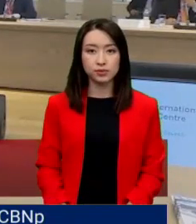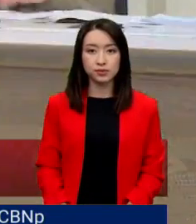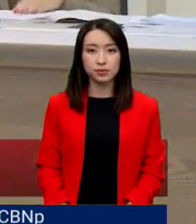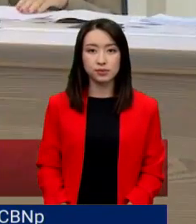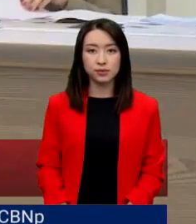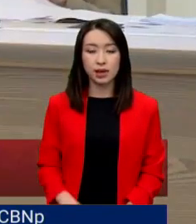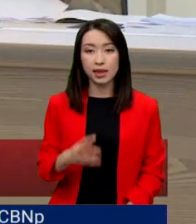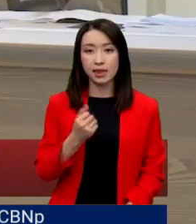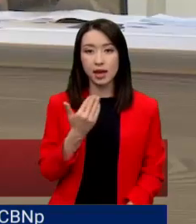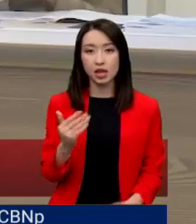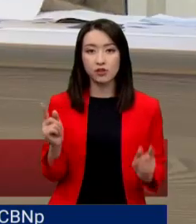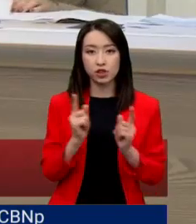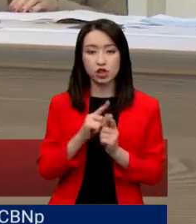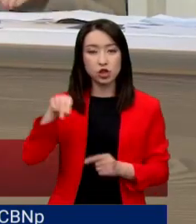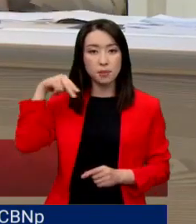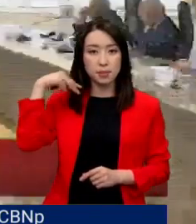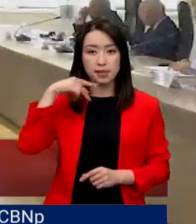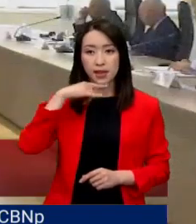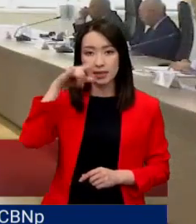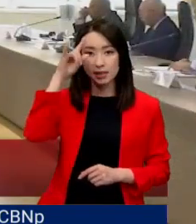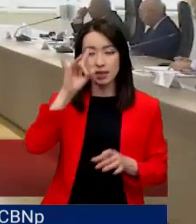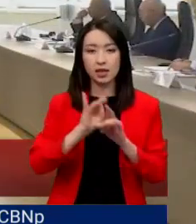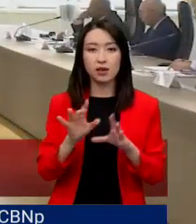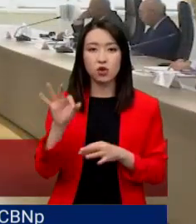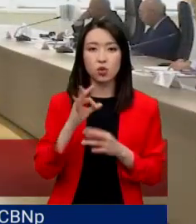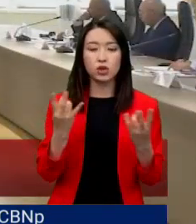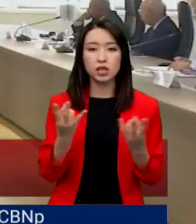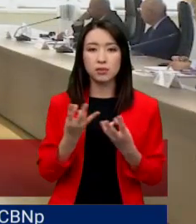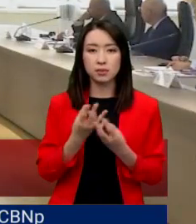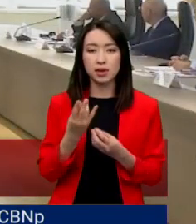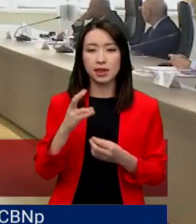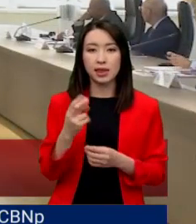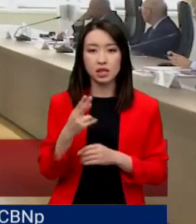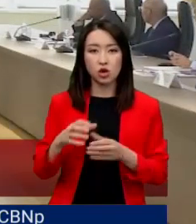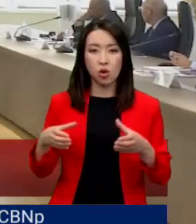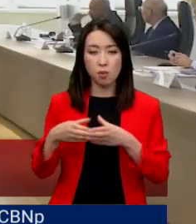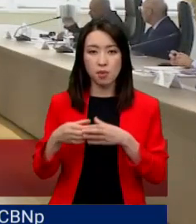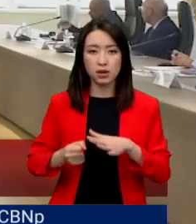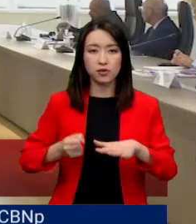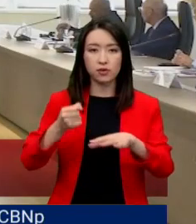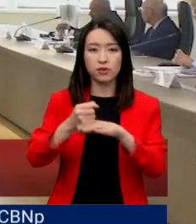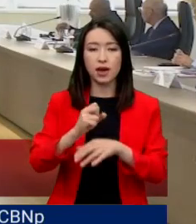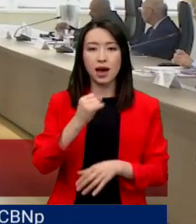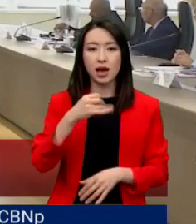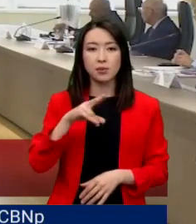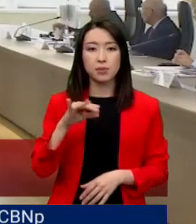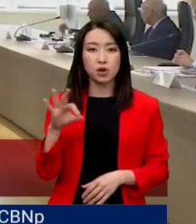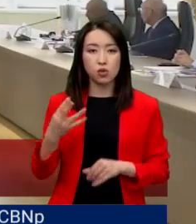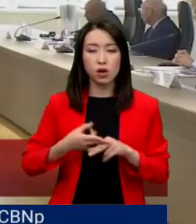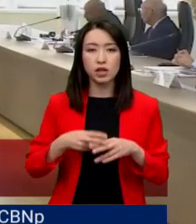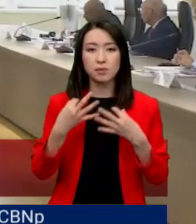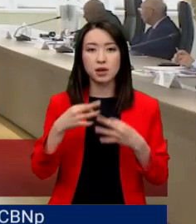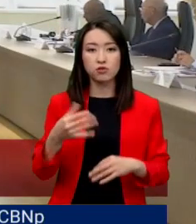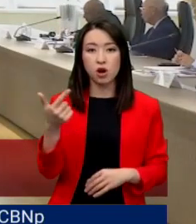На этой встрече президент Казахстана говорил и о необходимости выводить национальные компании на IPO. Это позволит рядовым